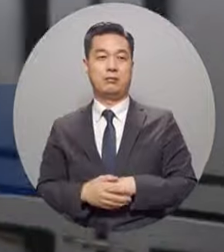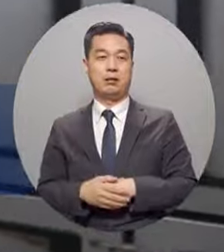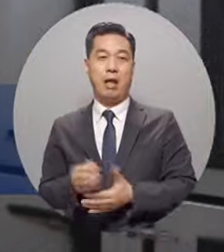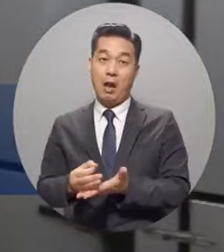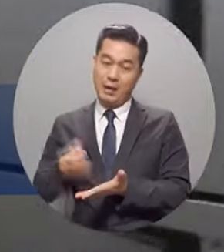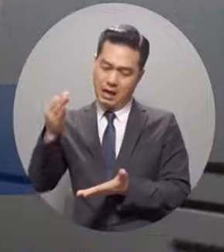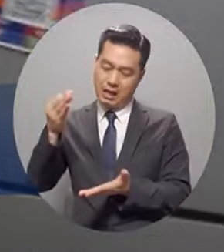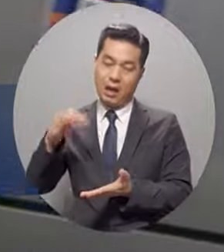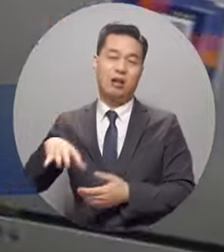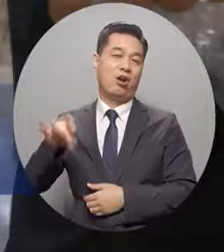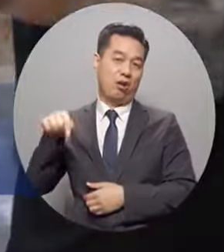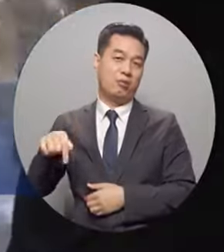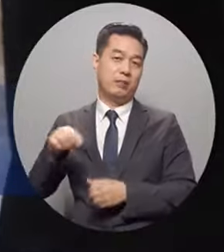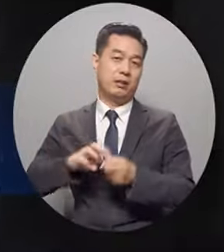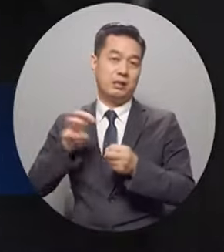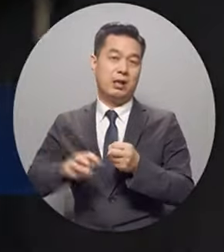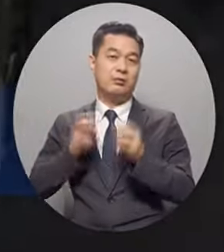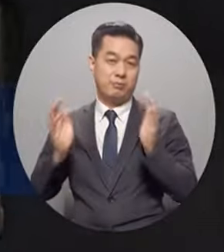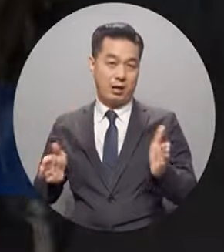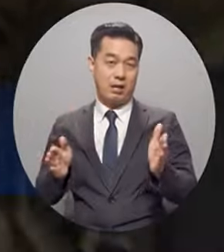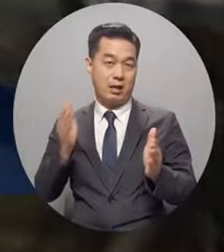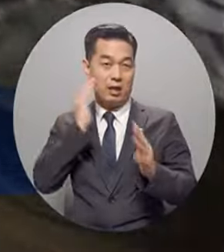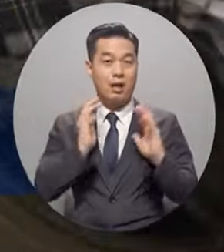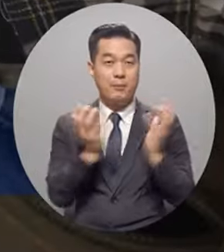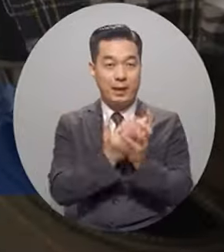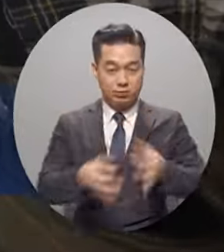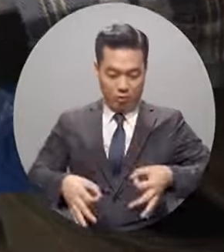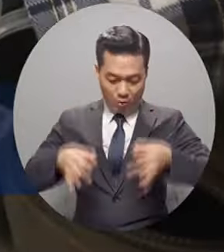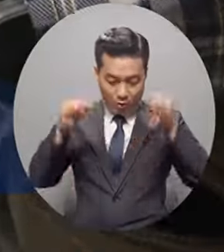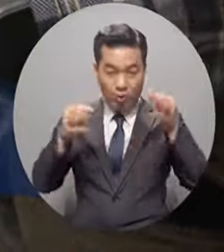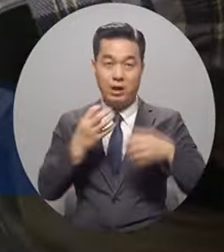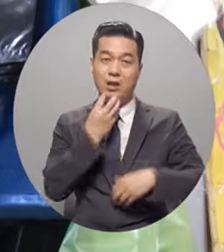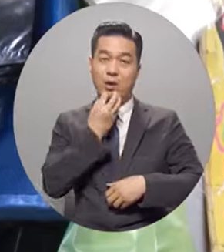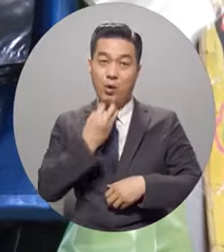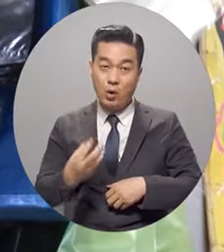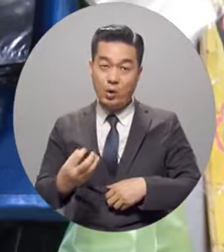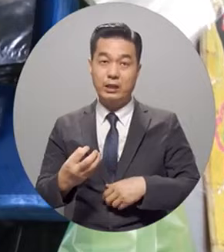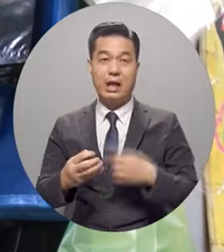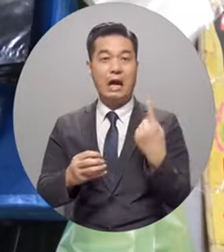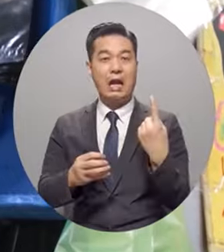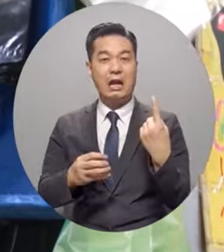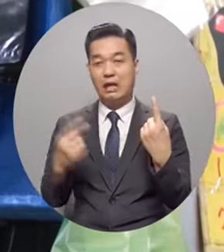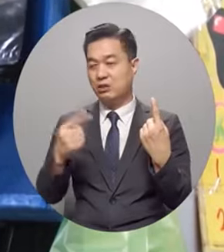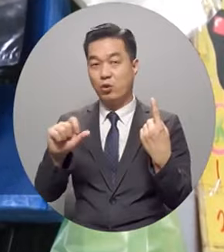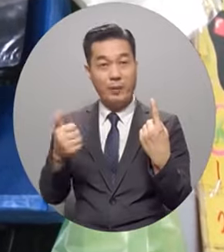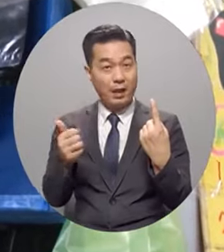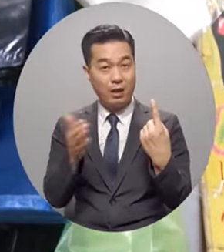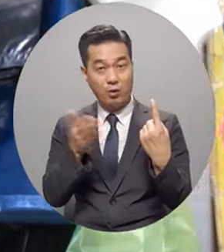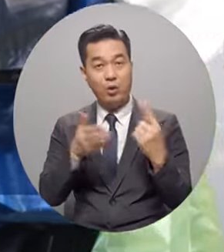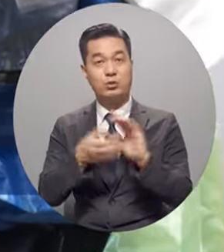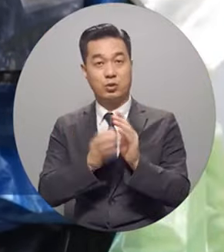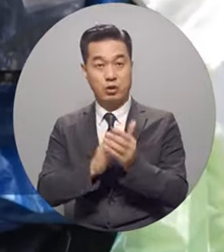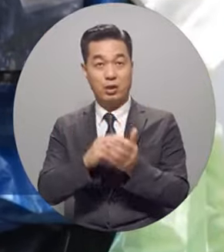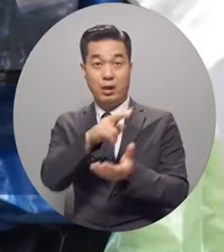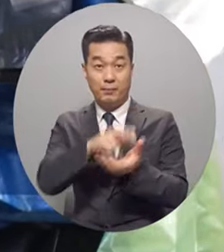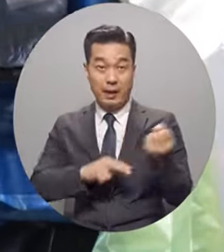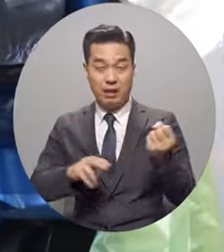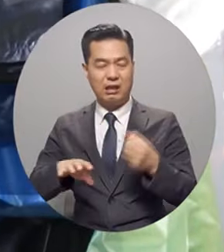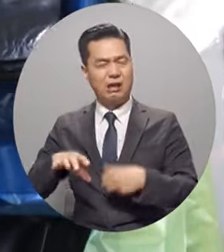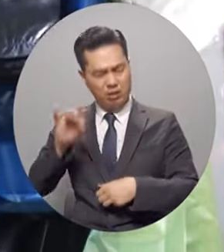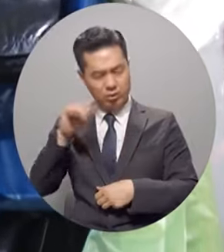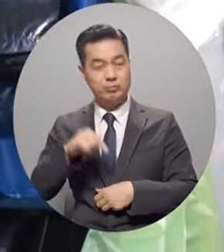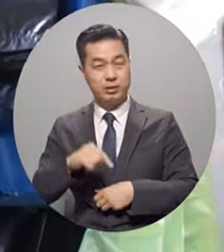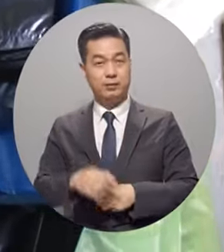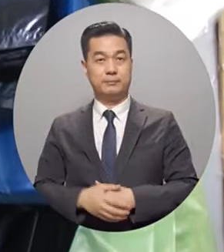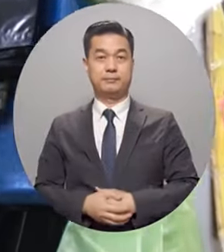처음이에요. 30년. 배추도 올랐고 오이도 이렇게 뭐 하나에 지금 1,500원 이상 파는 거를 이렇게